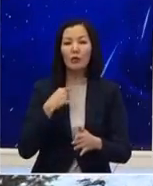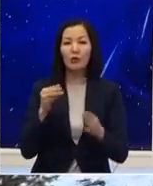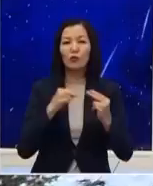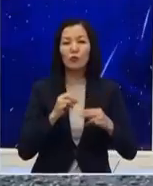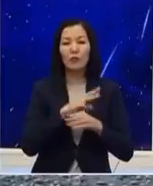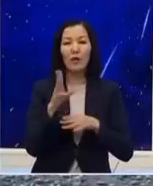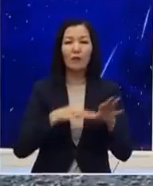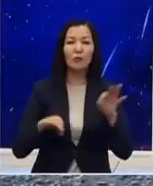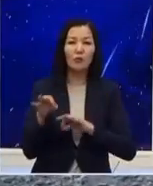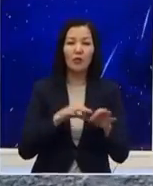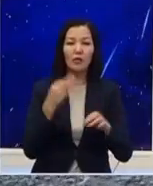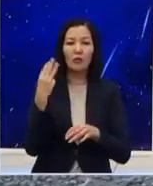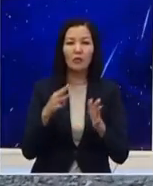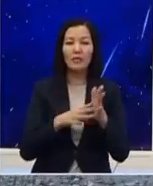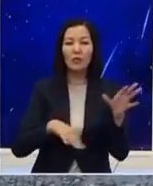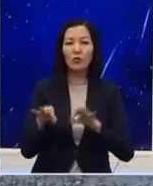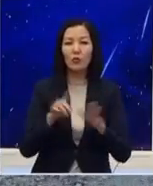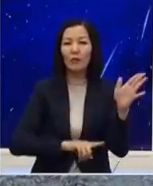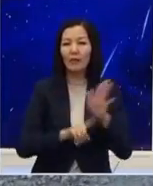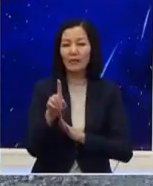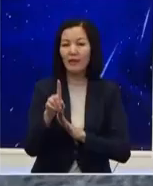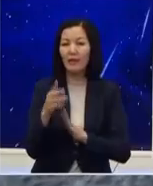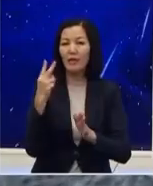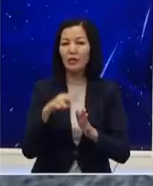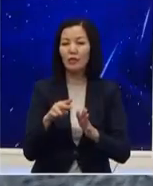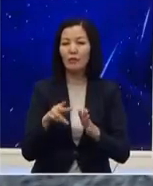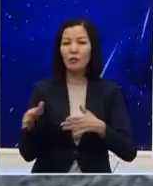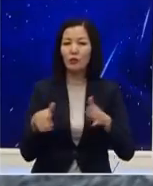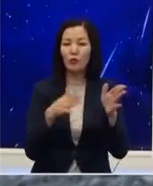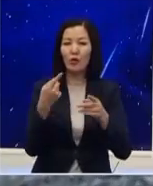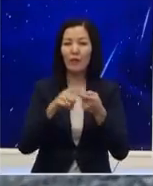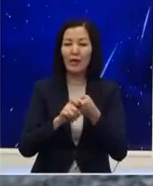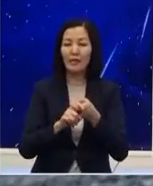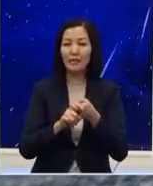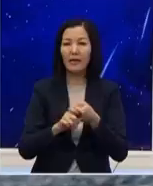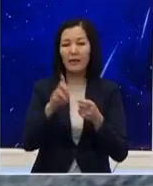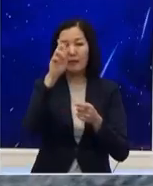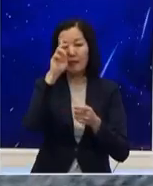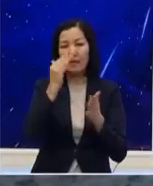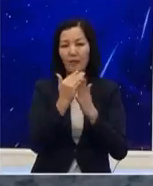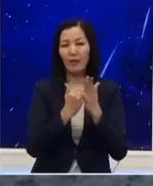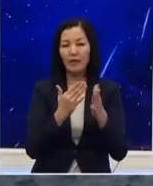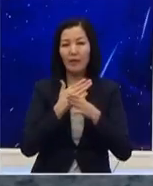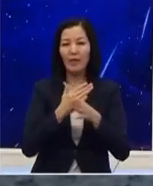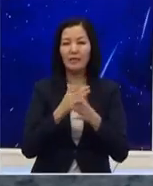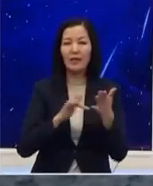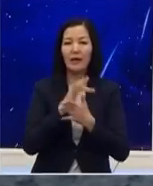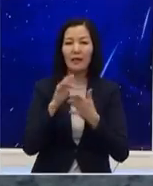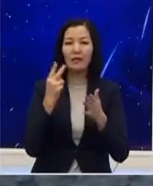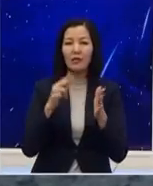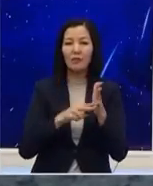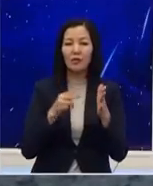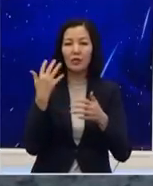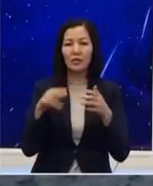қамту жол картасы бойынша 38 жоба қолға алынған. Оның 20-сы жол саласына байланысты. Яғни мемлекеттік бағдарлама аясында шаһарда 27